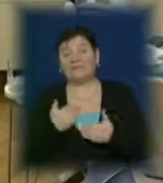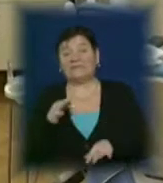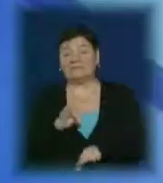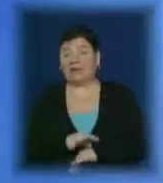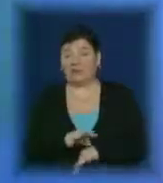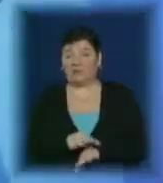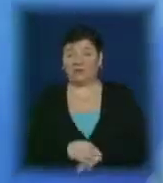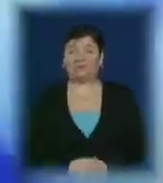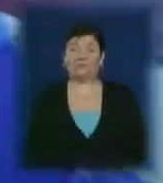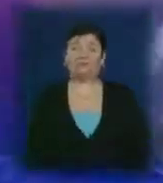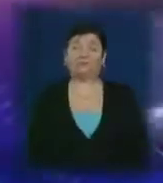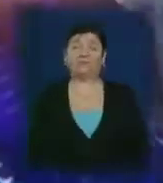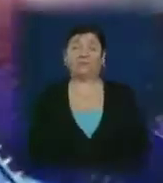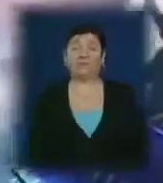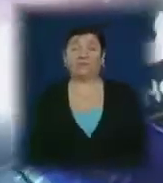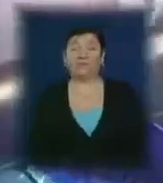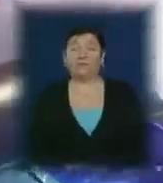захворювань.